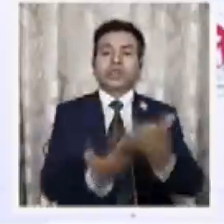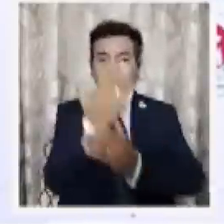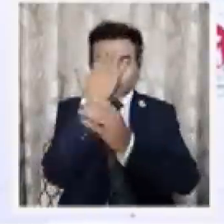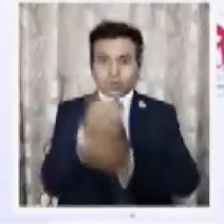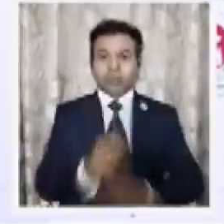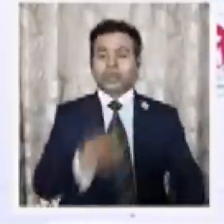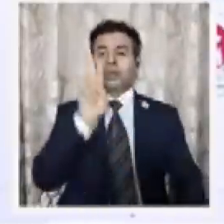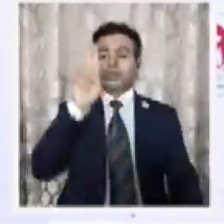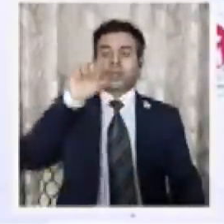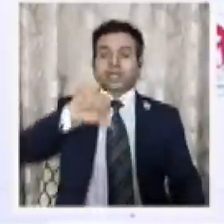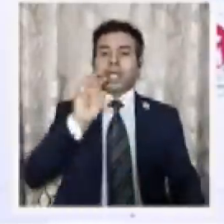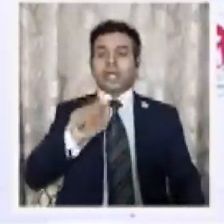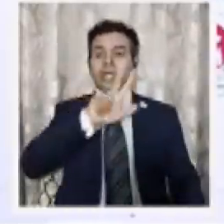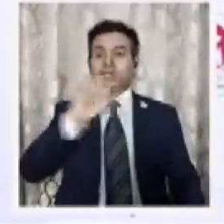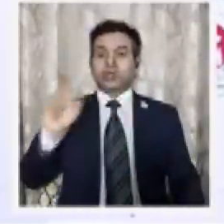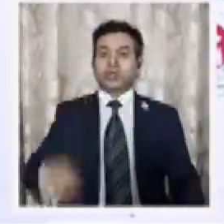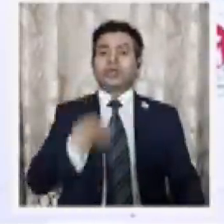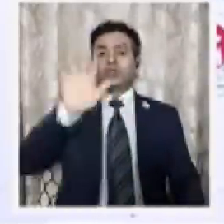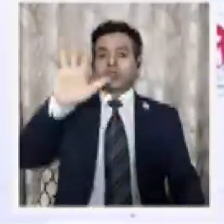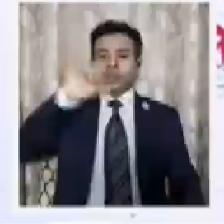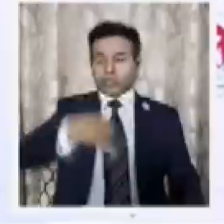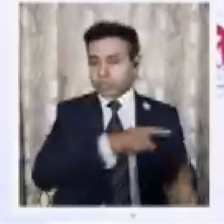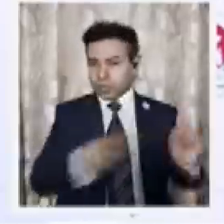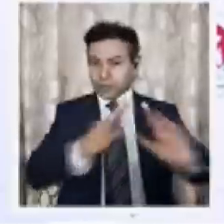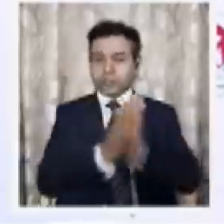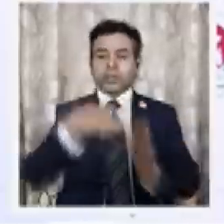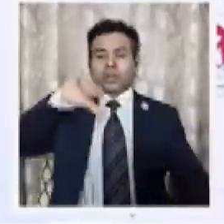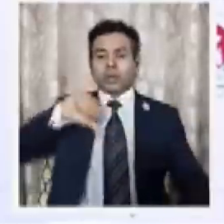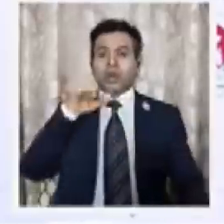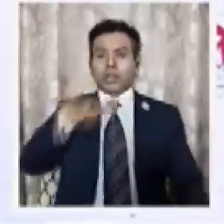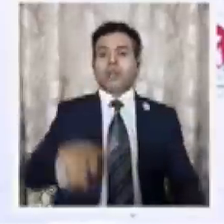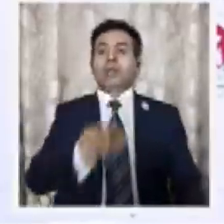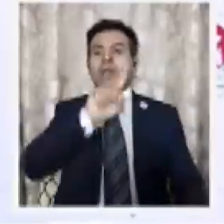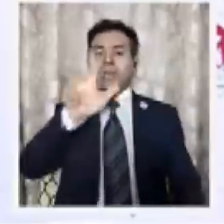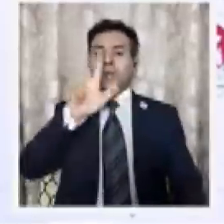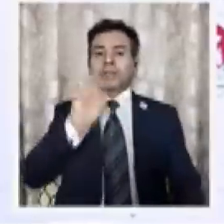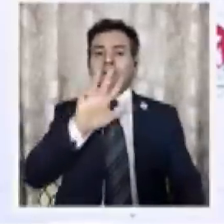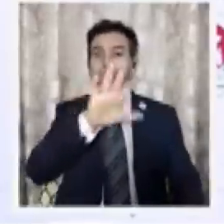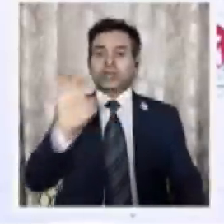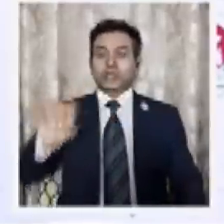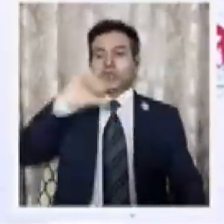দক্ষিণ পূর্ব এশিয়ায় চব্বিশ ঘন্টা শনাক্ত হয়েছে 29,859 জন, এ পর্যন্ত শনাক্ত হয়েছে